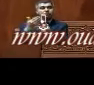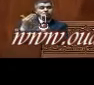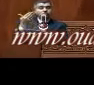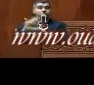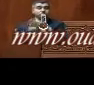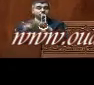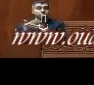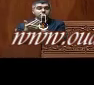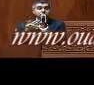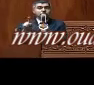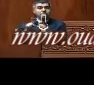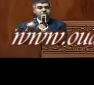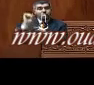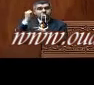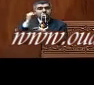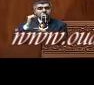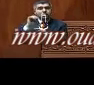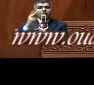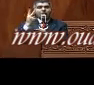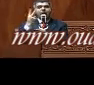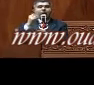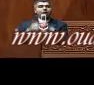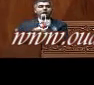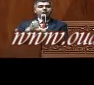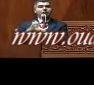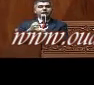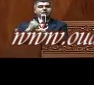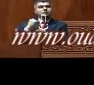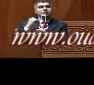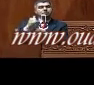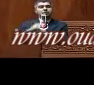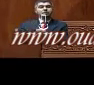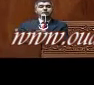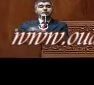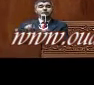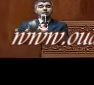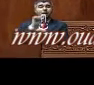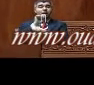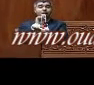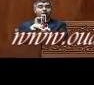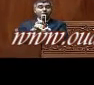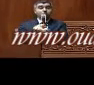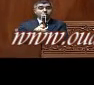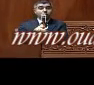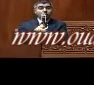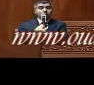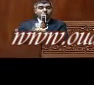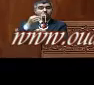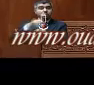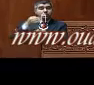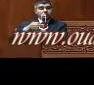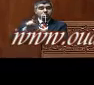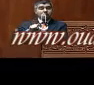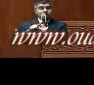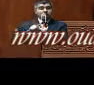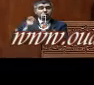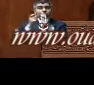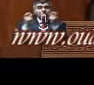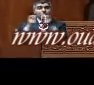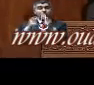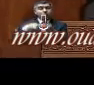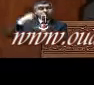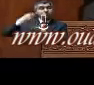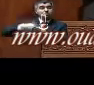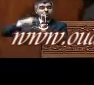عبر تحديد مده التدريب في 24 شهر غير قابله للتجديد، وتوفير التغطيه الصحيه للمتدربين. هادو الناس كيمشيو يخدموا في القطاع الخاص، حنا اللي